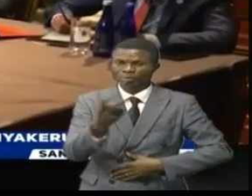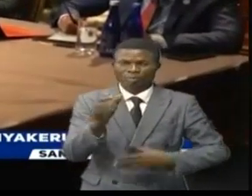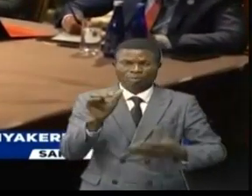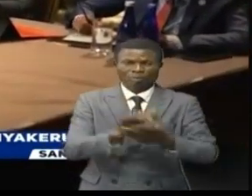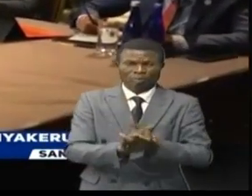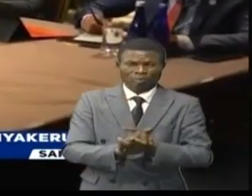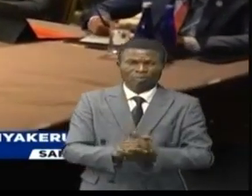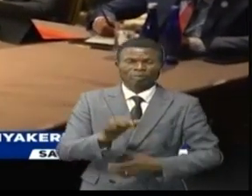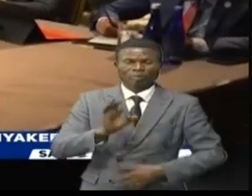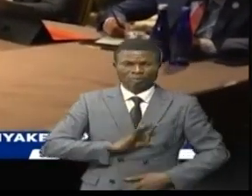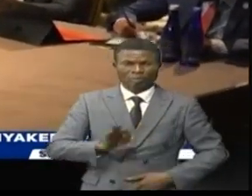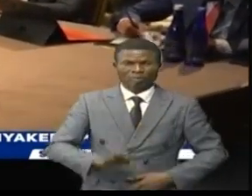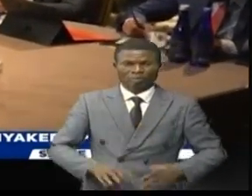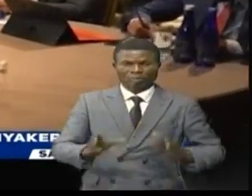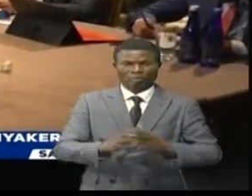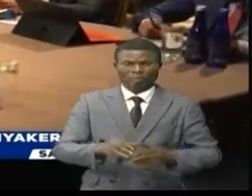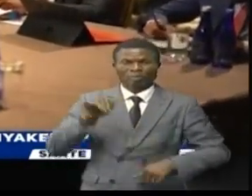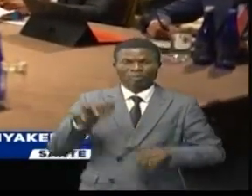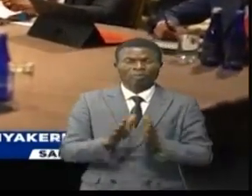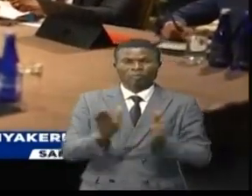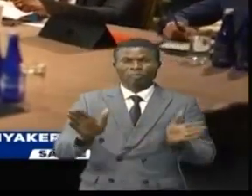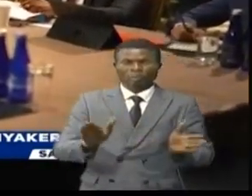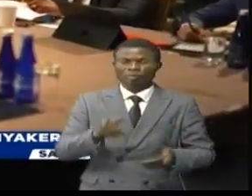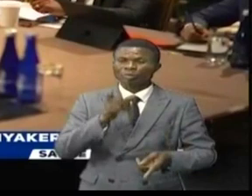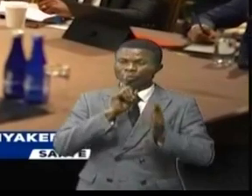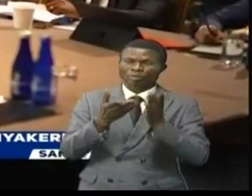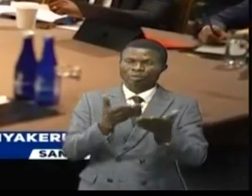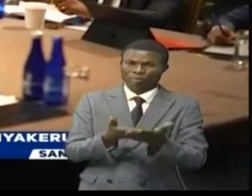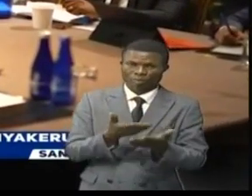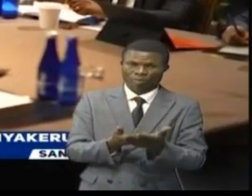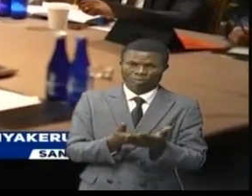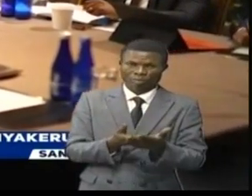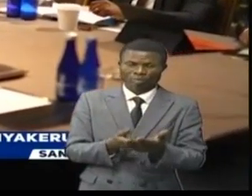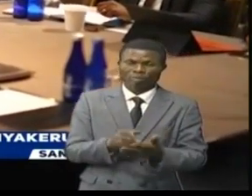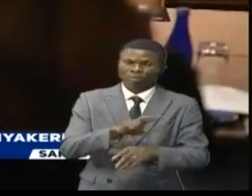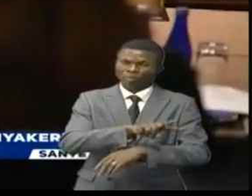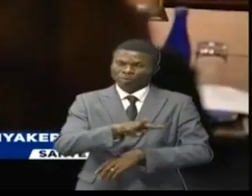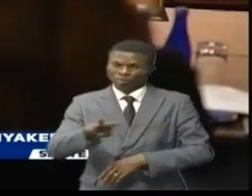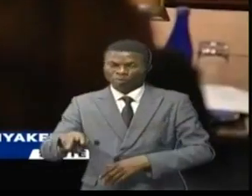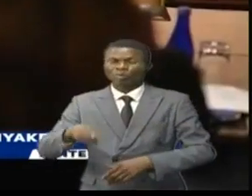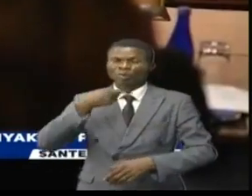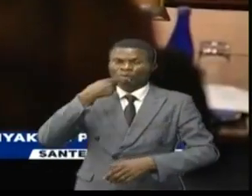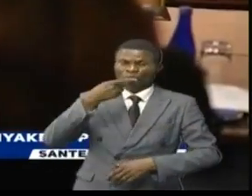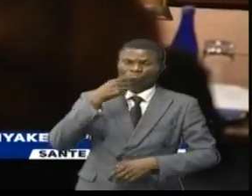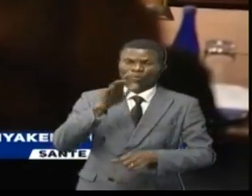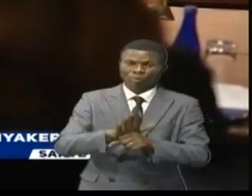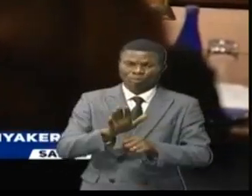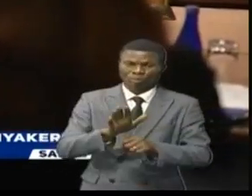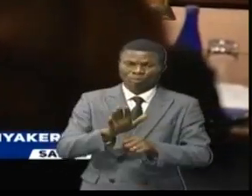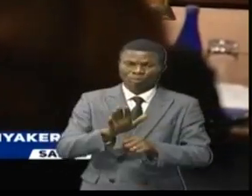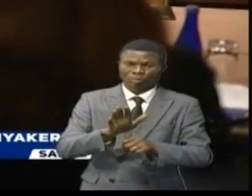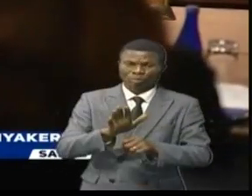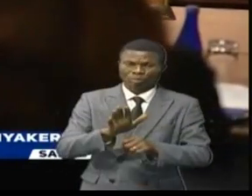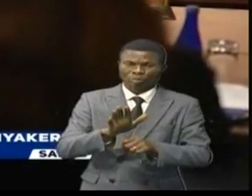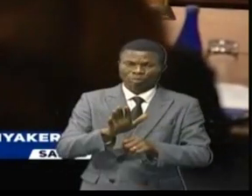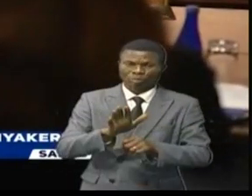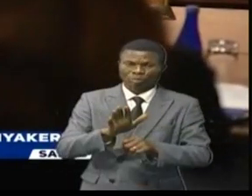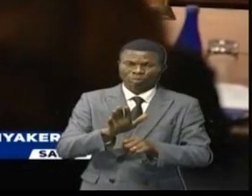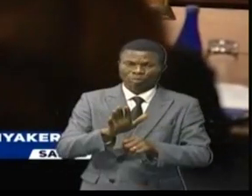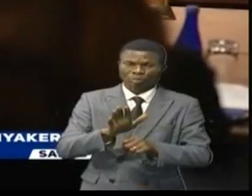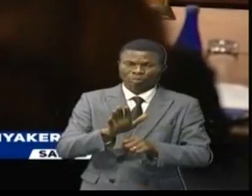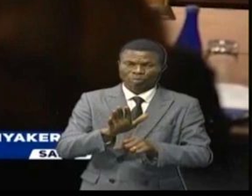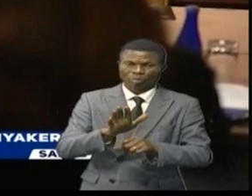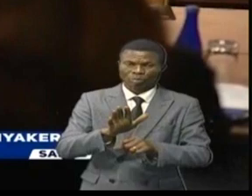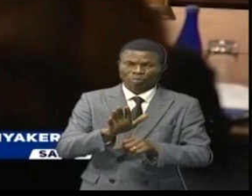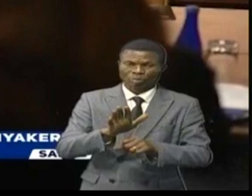Paten ont très vite laissé place à une série d'échanges. Des heures de discussion autour des questions globales et spécifiques de la